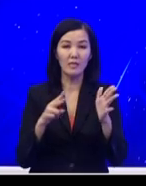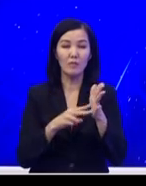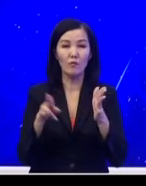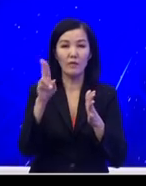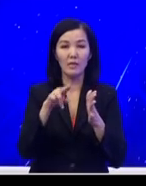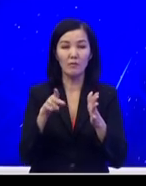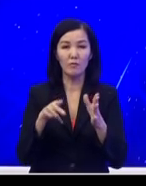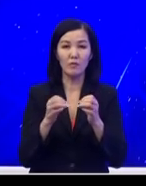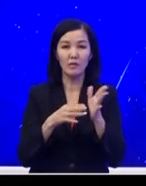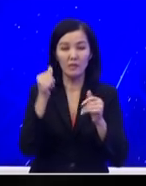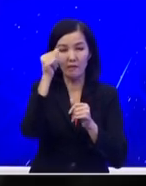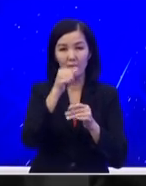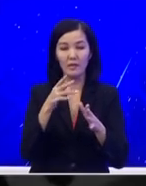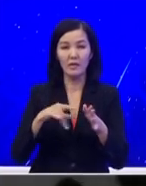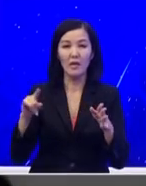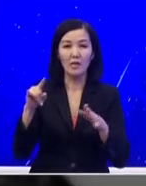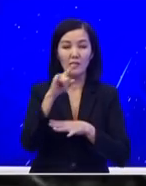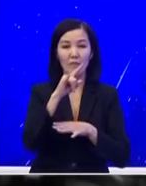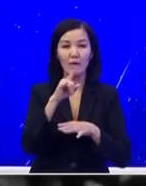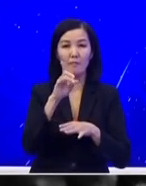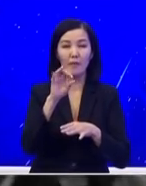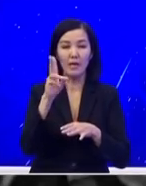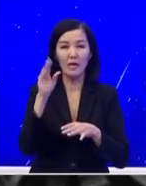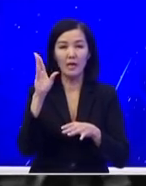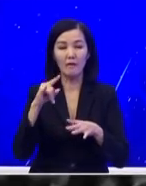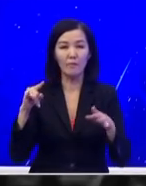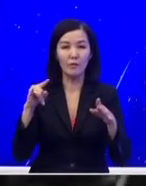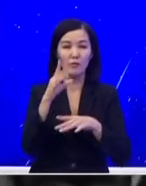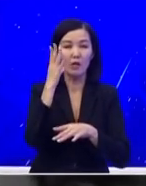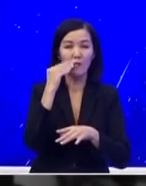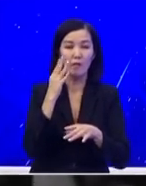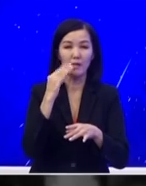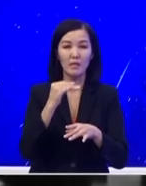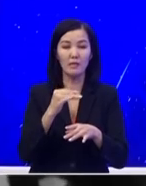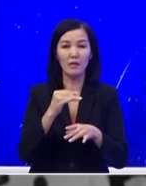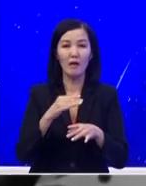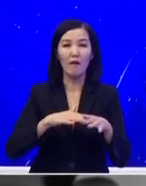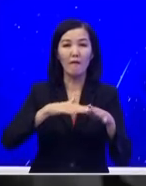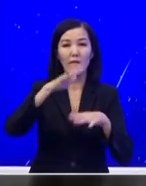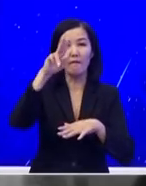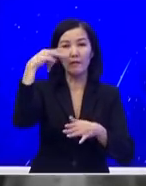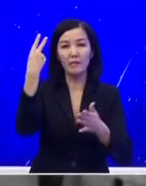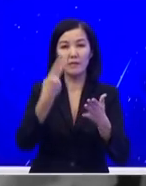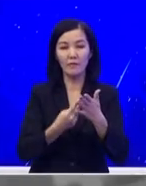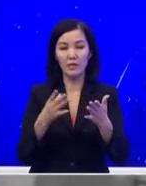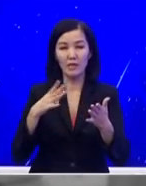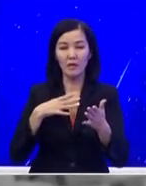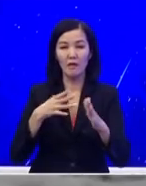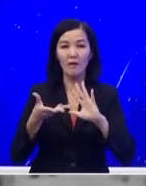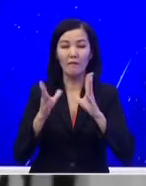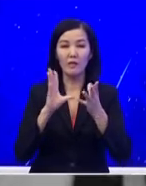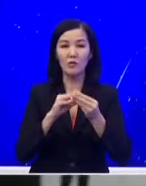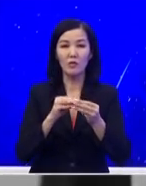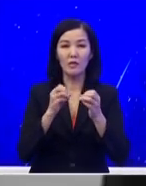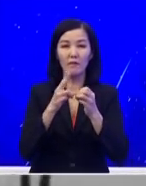декабря 2019 года. Самолет авиакомпании «Байк Эйр» при взлете с алматинского аэропорта потерял высоту и пробил бетонную ограду. В результате